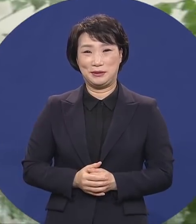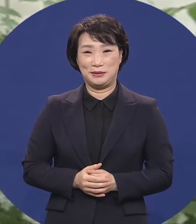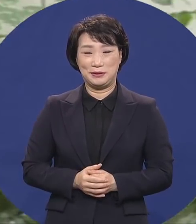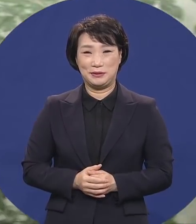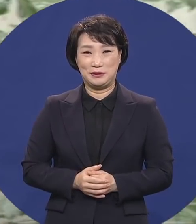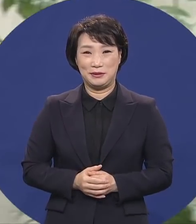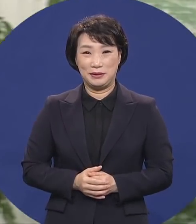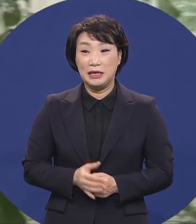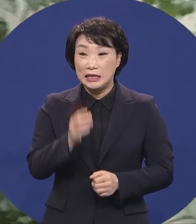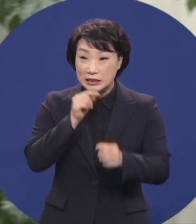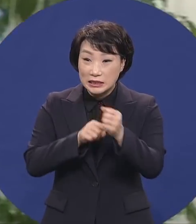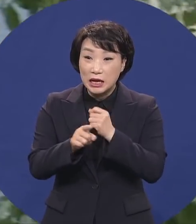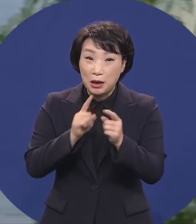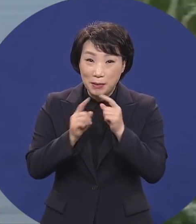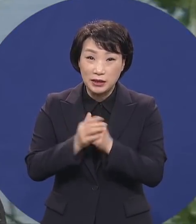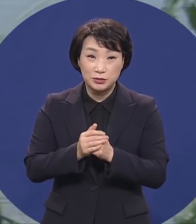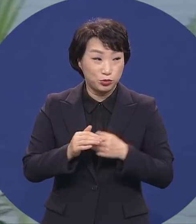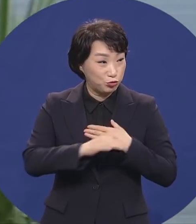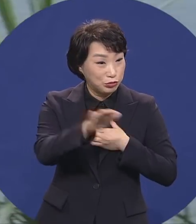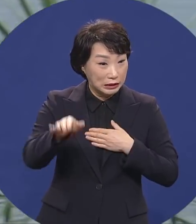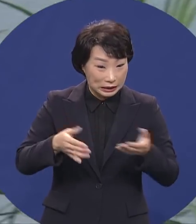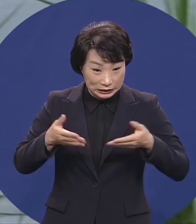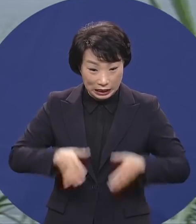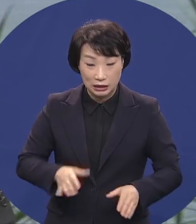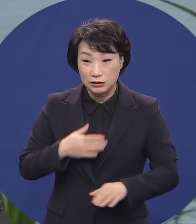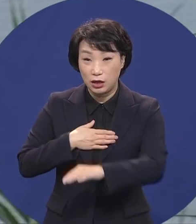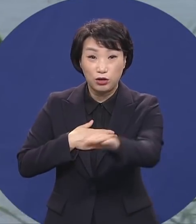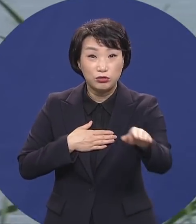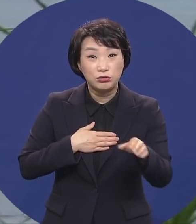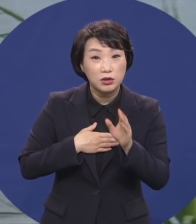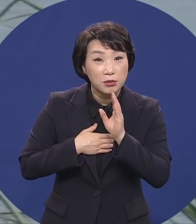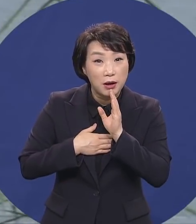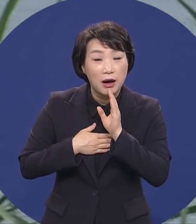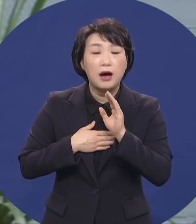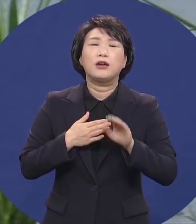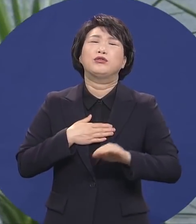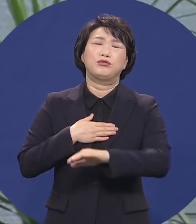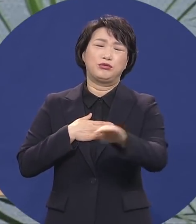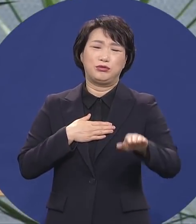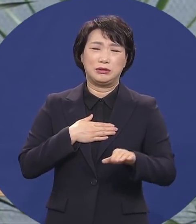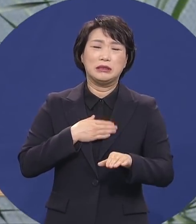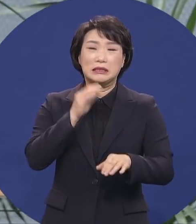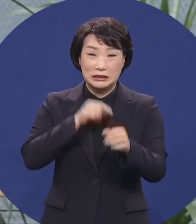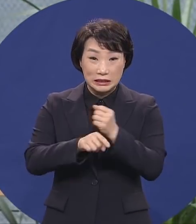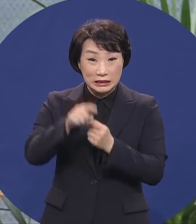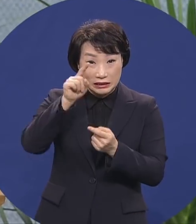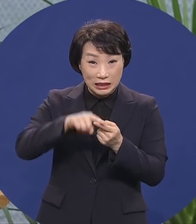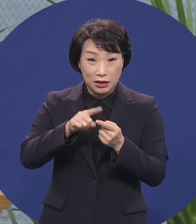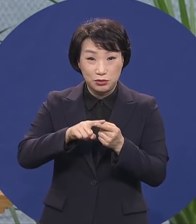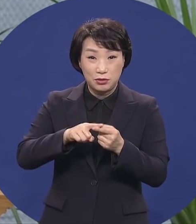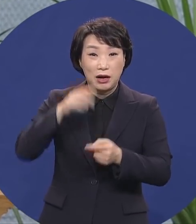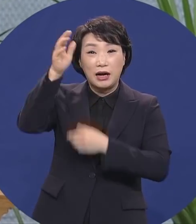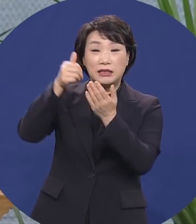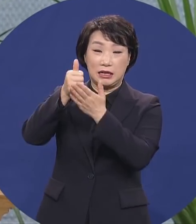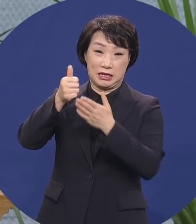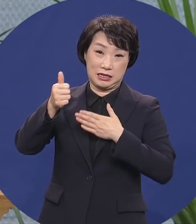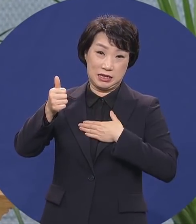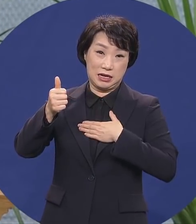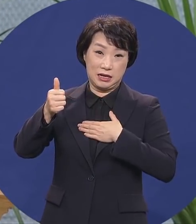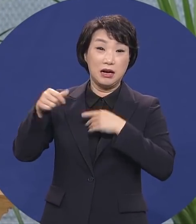낳으셨느니라. 진리의 말씀으로 우리가 나음을 입었다면 우리는 진리답게 하나님과